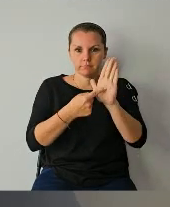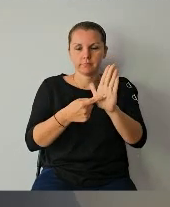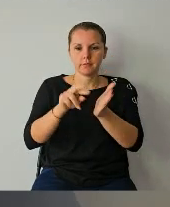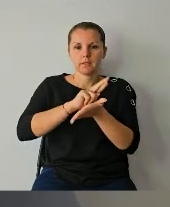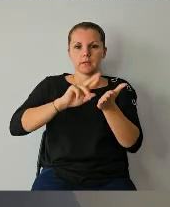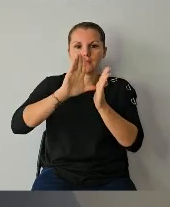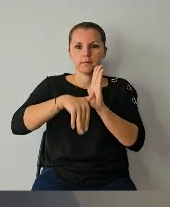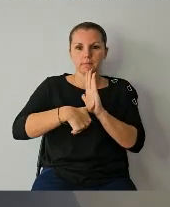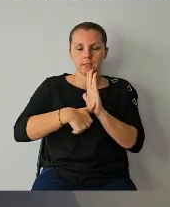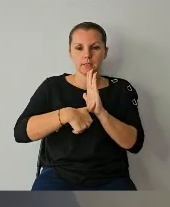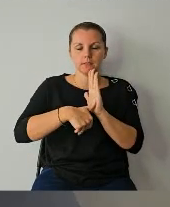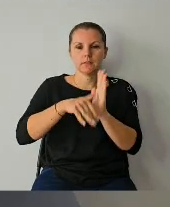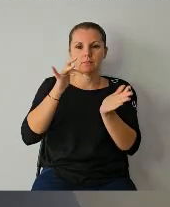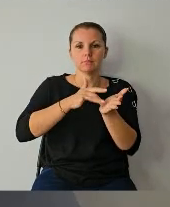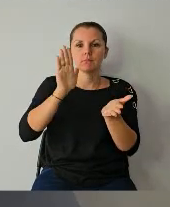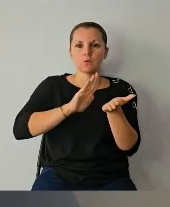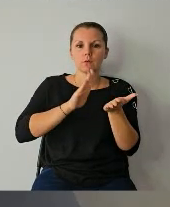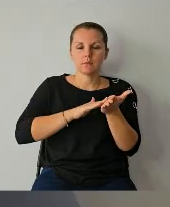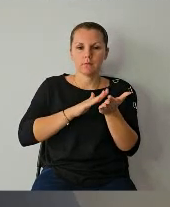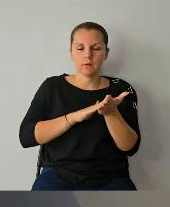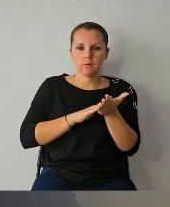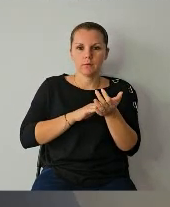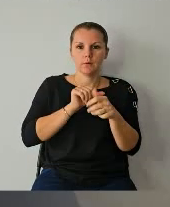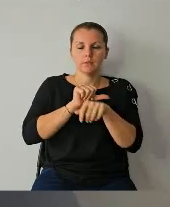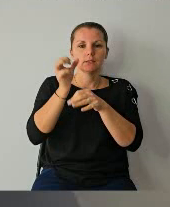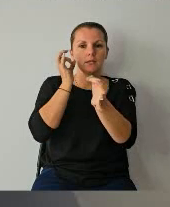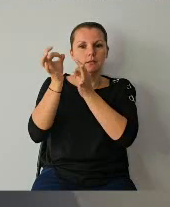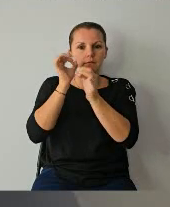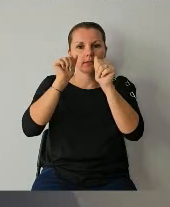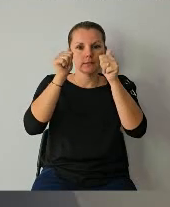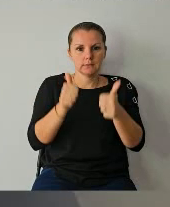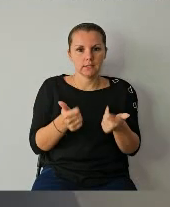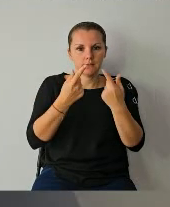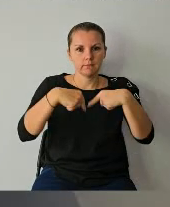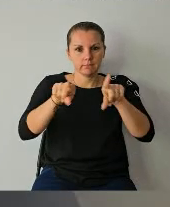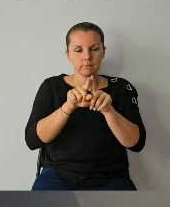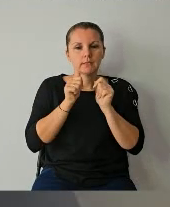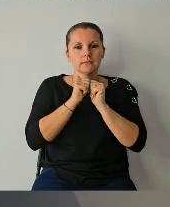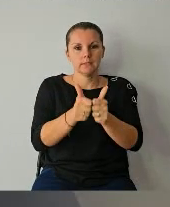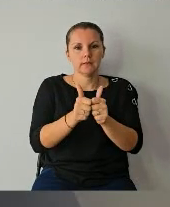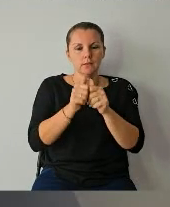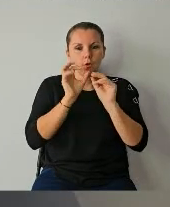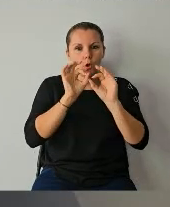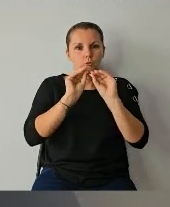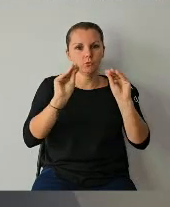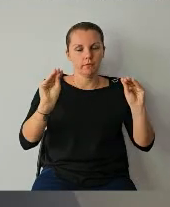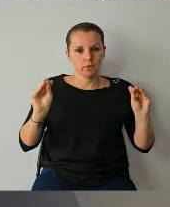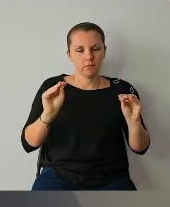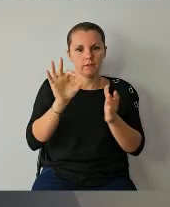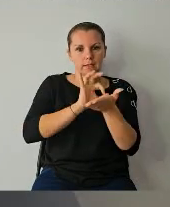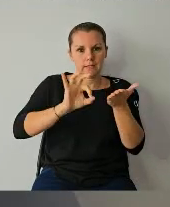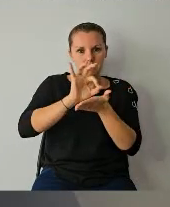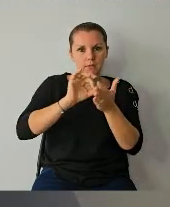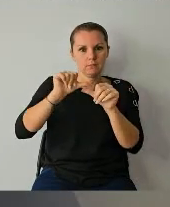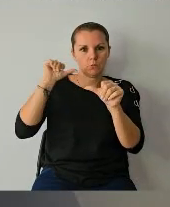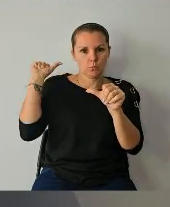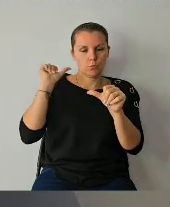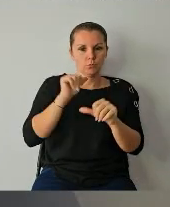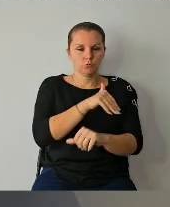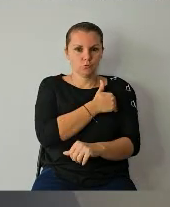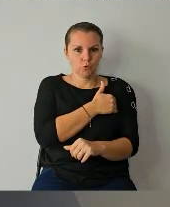Miejskiej w Boguchwale jest informacja o stanie realizacji zadań oświatowych, gminy za poprzedni rok szkolny.